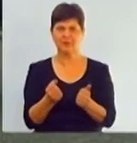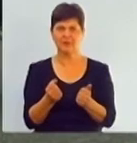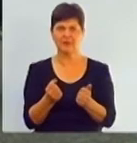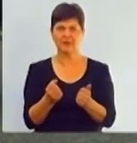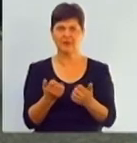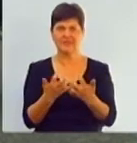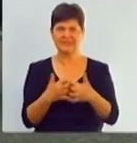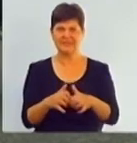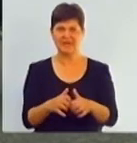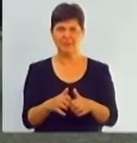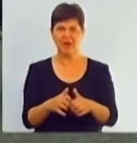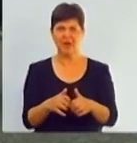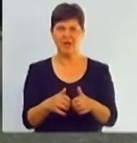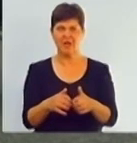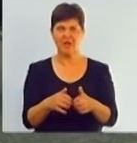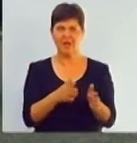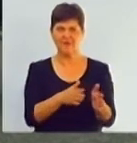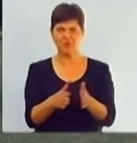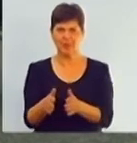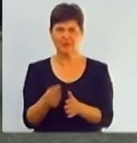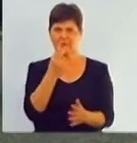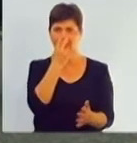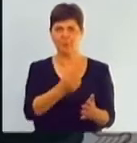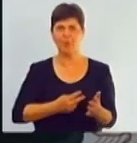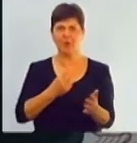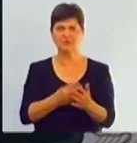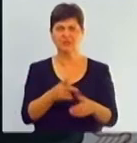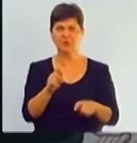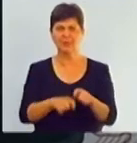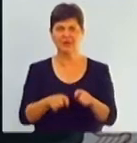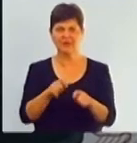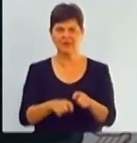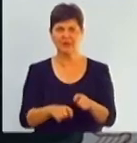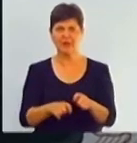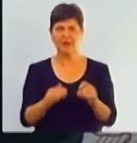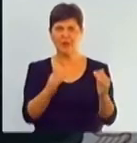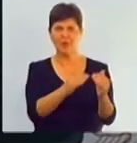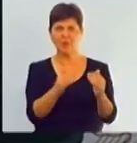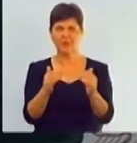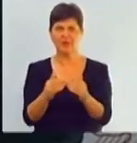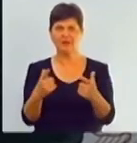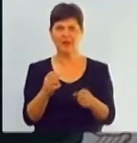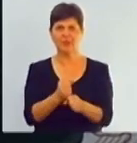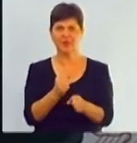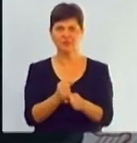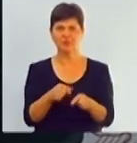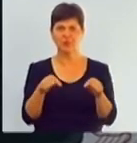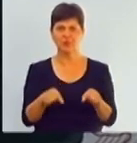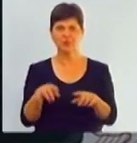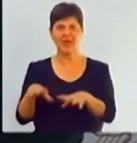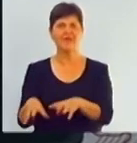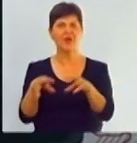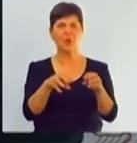автоматики, і, як показують перевірки на об'єктах, де працюють, тобто і евакуація